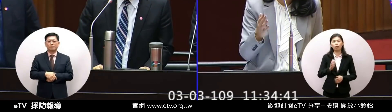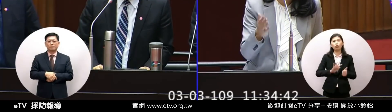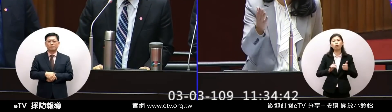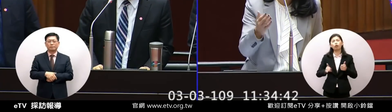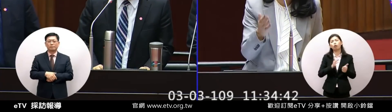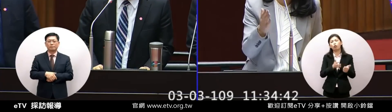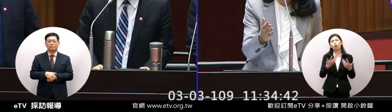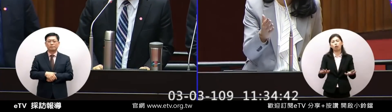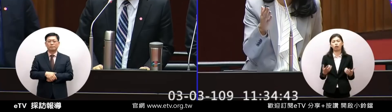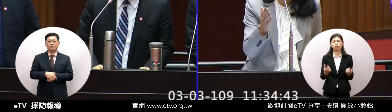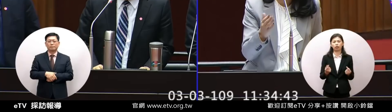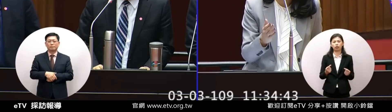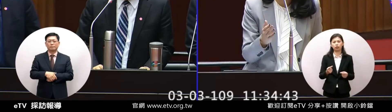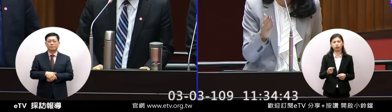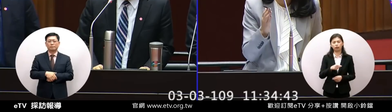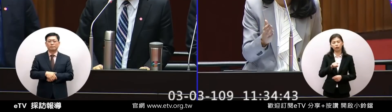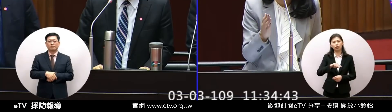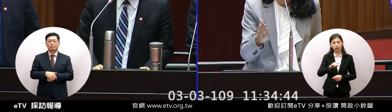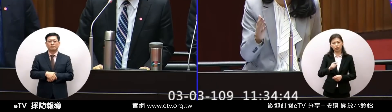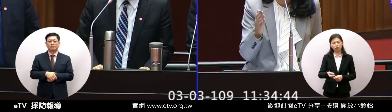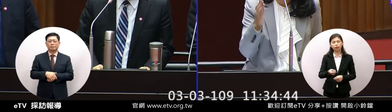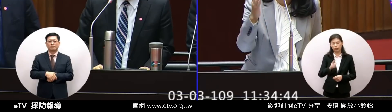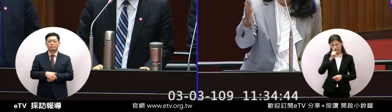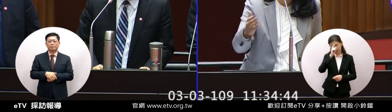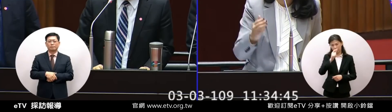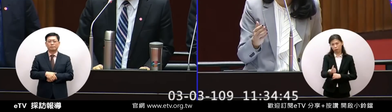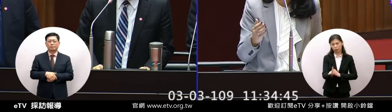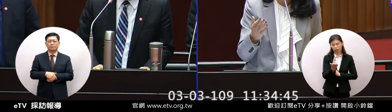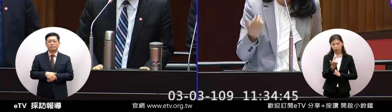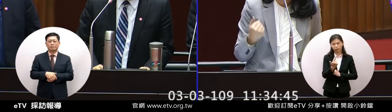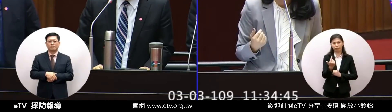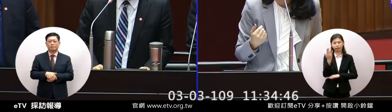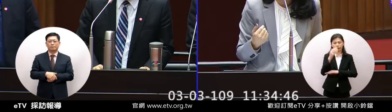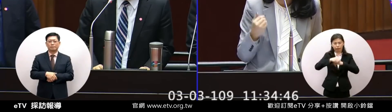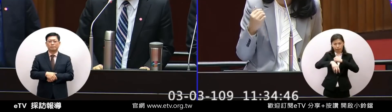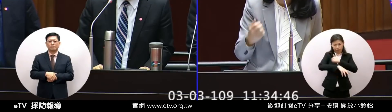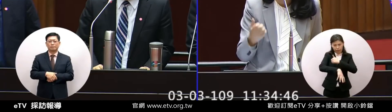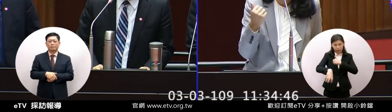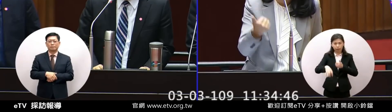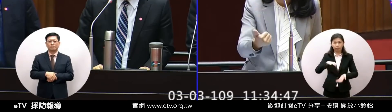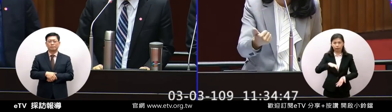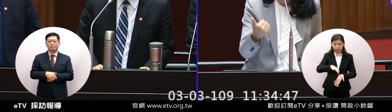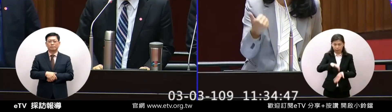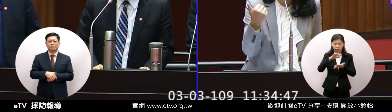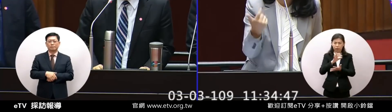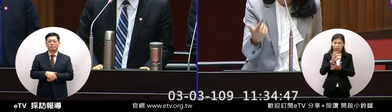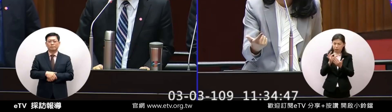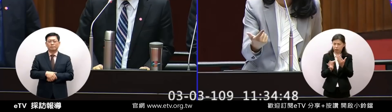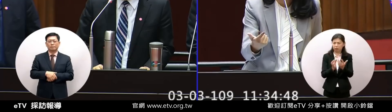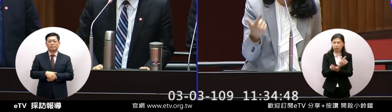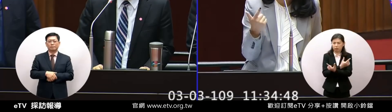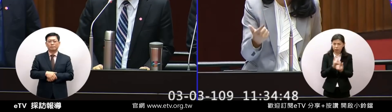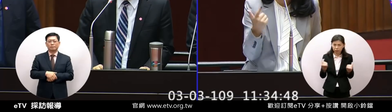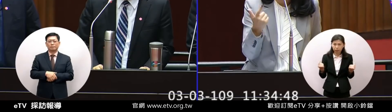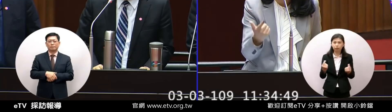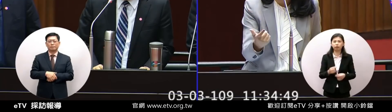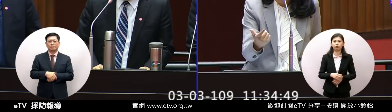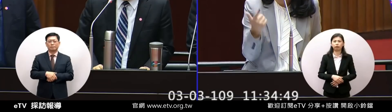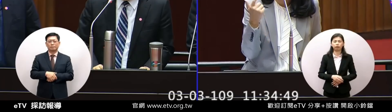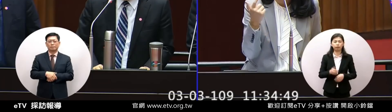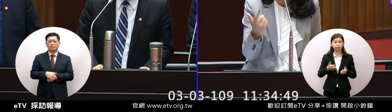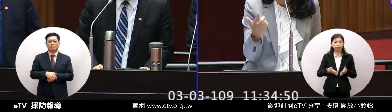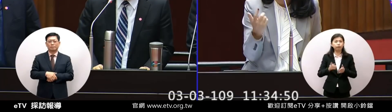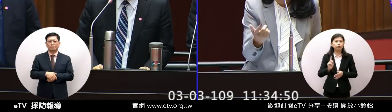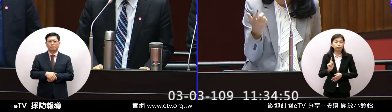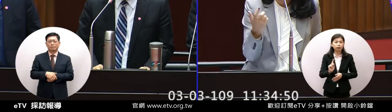有问过了，我相信院长应该接下来会尽快的让各部会来提出我们统一的制度、统一的方案，还有最